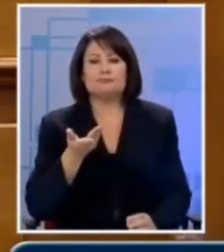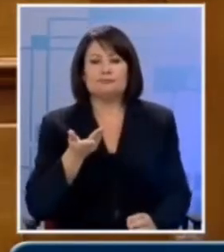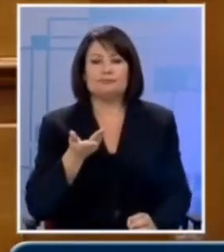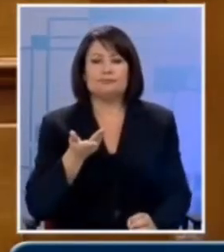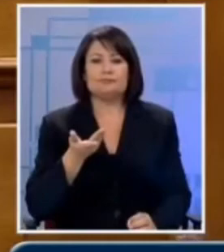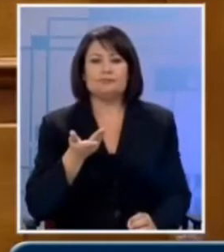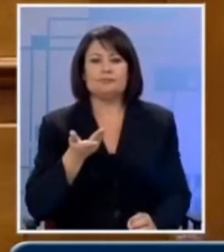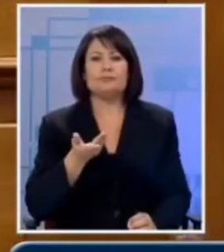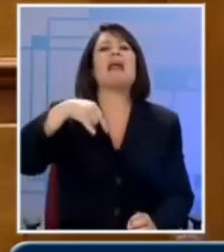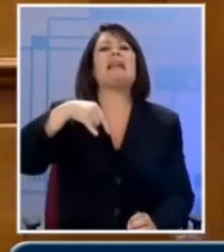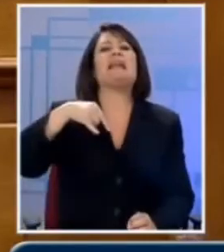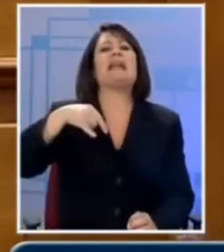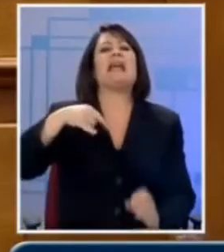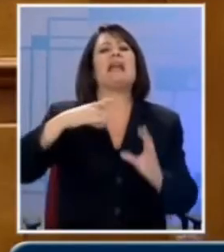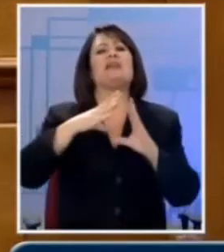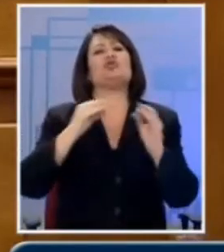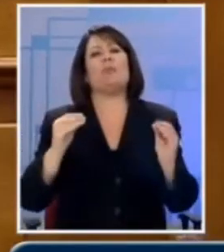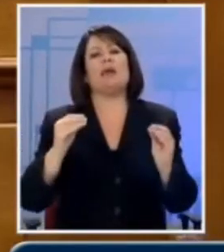τον Πρετεντέρη.